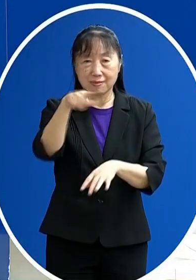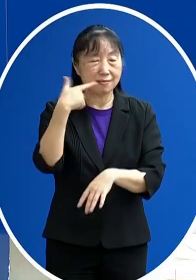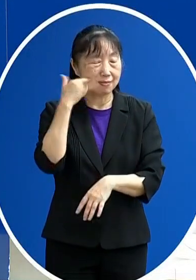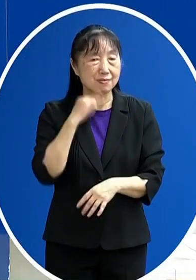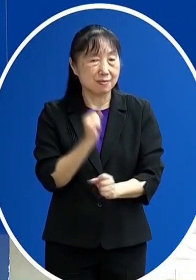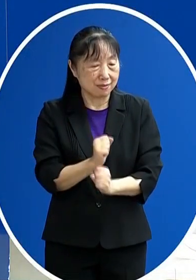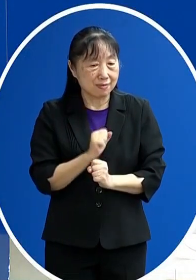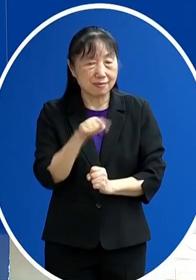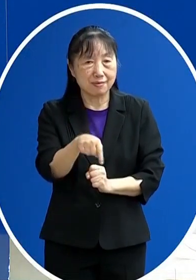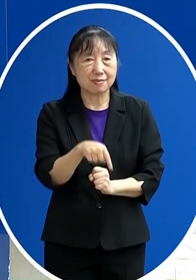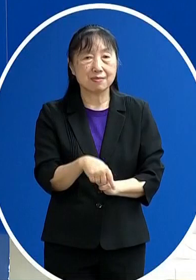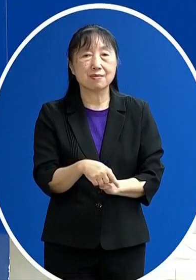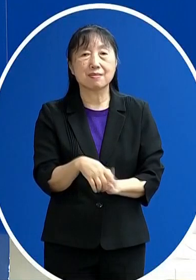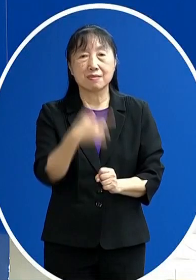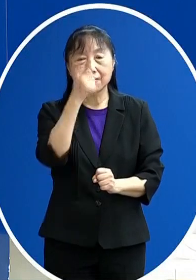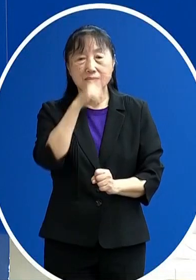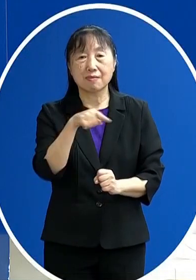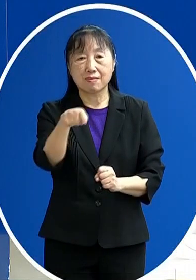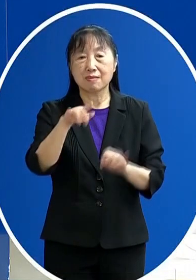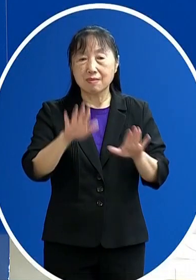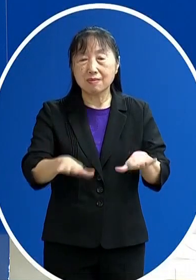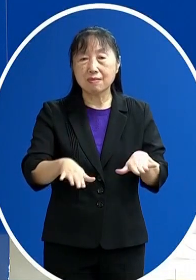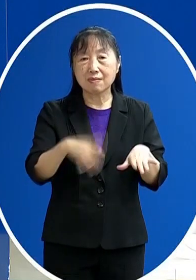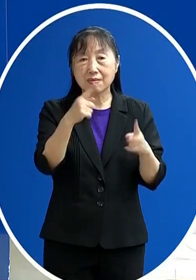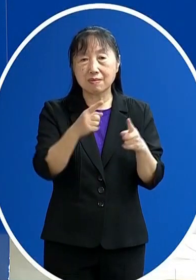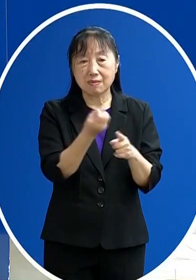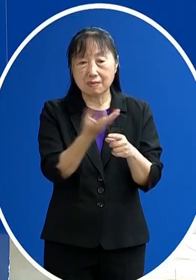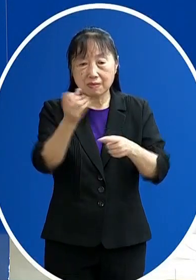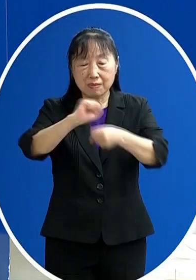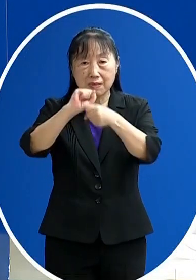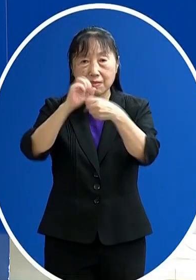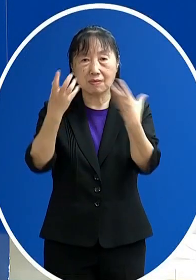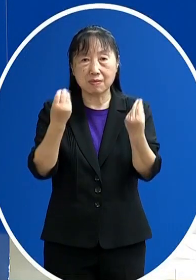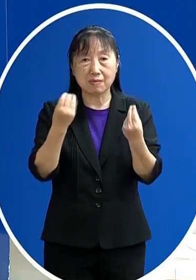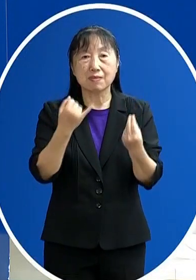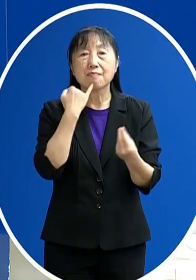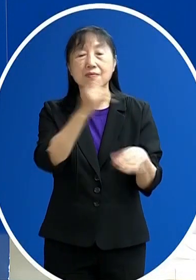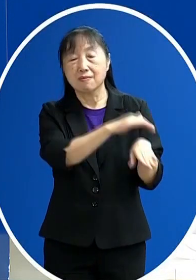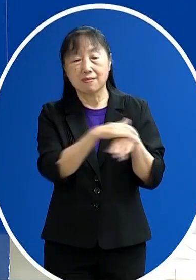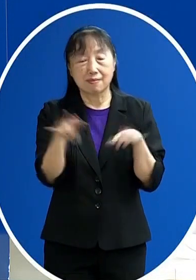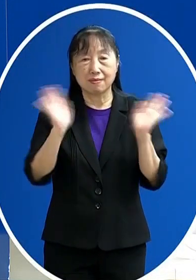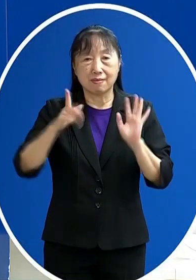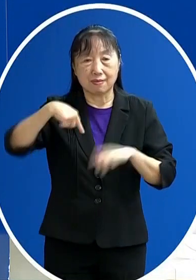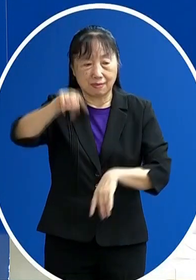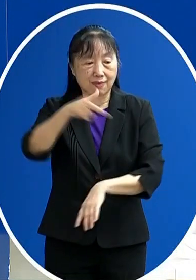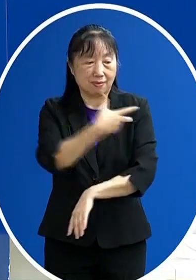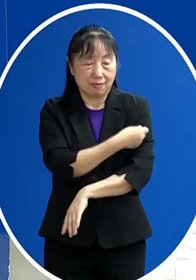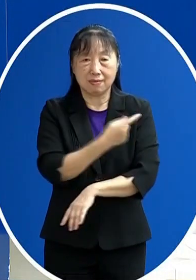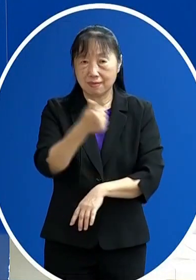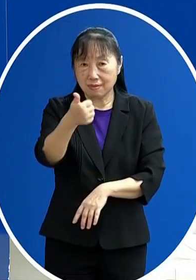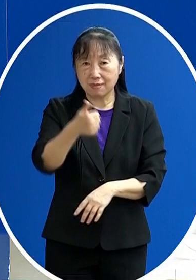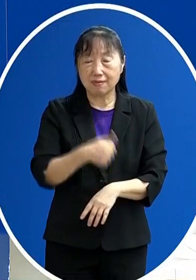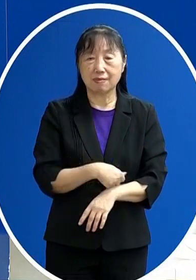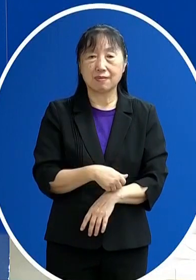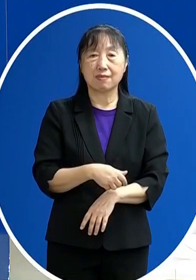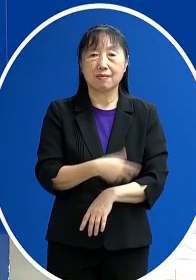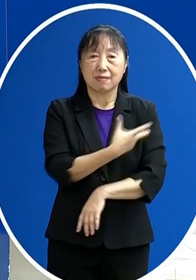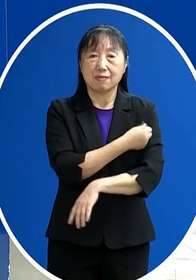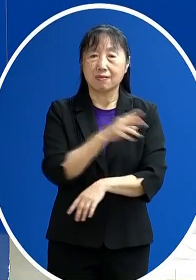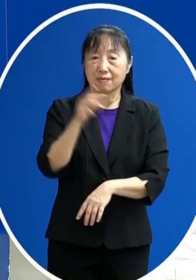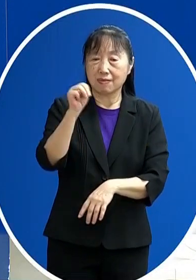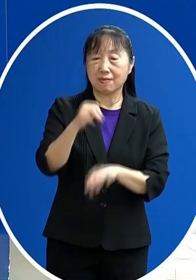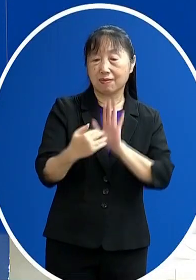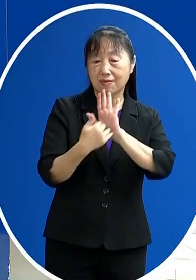利用这个疫情还比较平稳的时候，赶快带幼儿去打这个COVID-19 的疫苗，幼儿的莫德纳疫苗，后来预